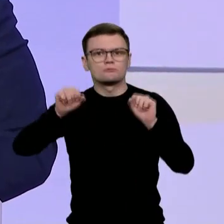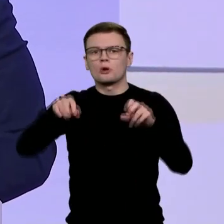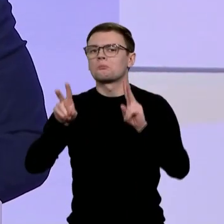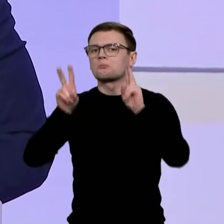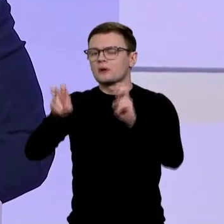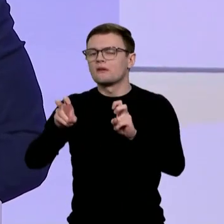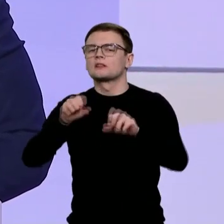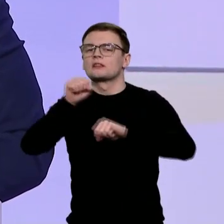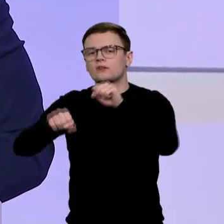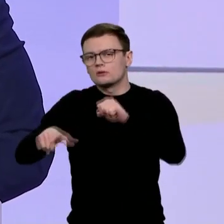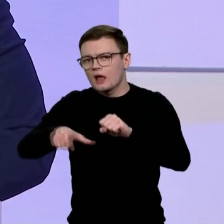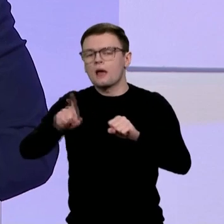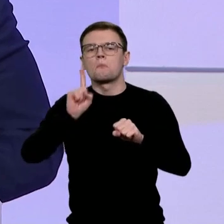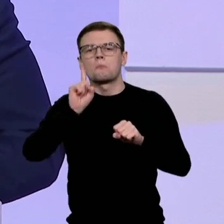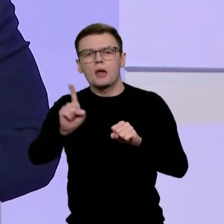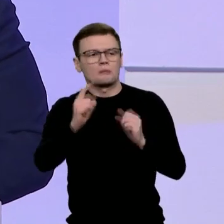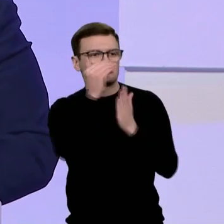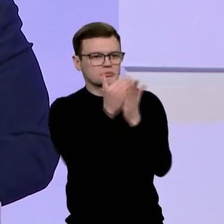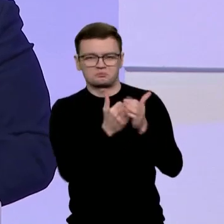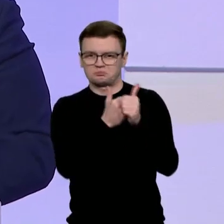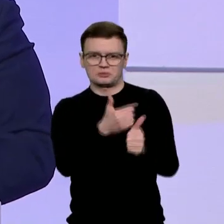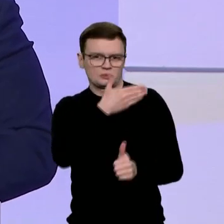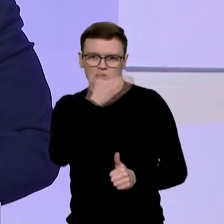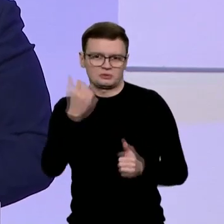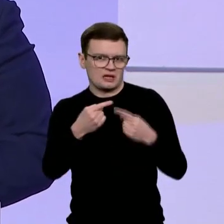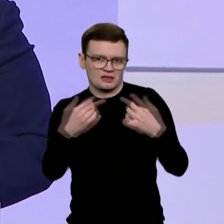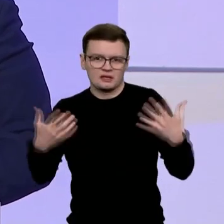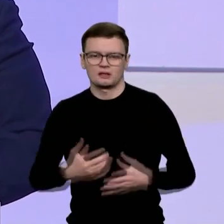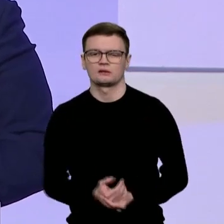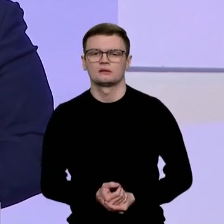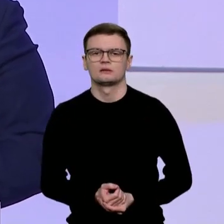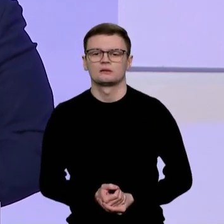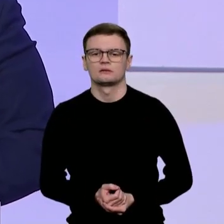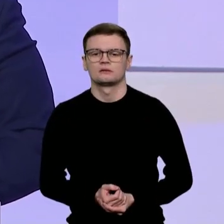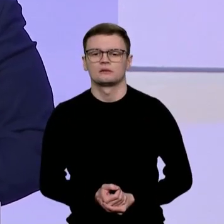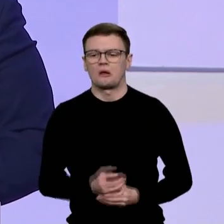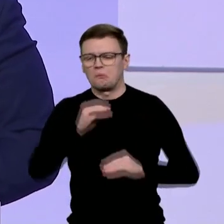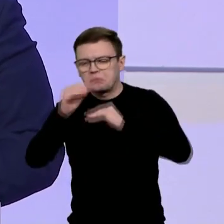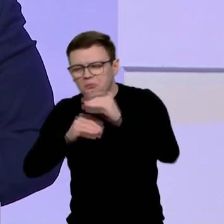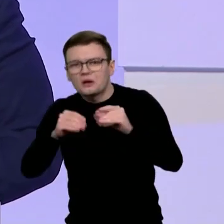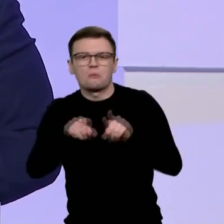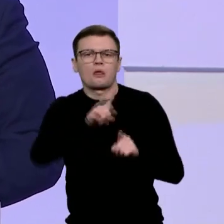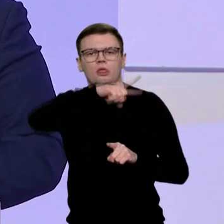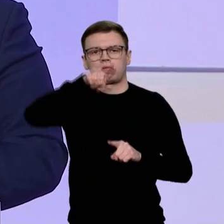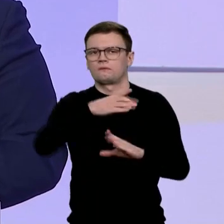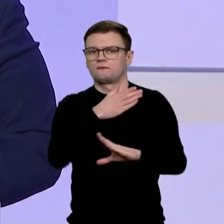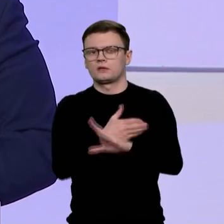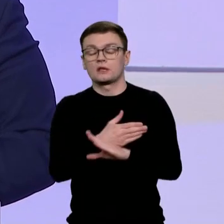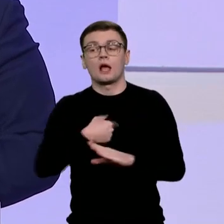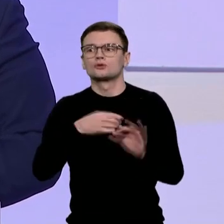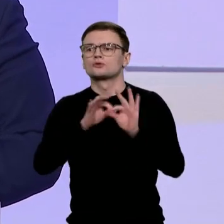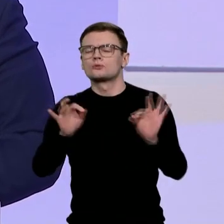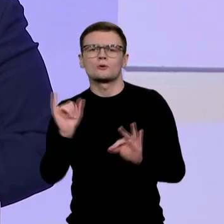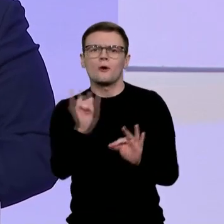jie netitinka reikalavimu. Paprasčiausiai tame yra problema. Jie yra daroma tik tai dėl varnelės. Aš siūlau kokybišką